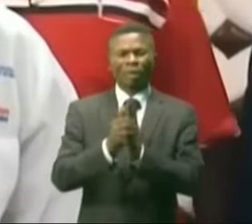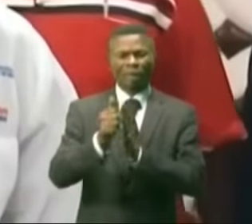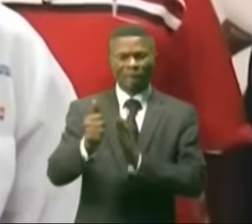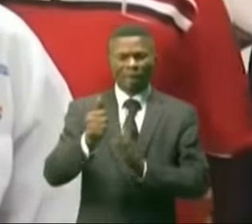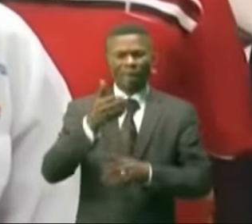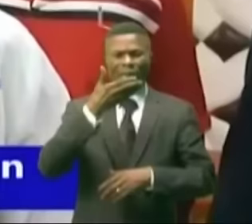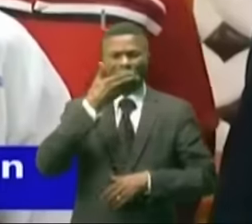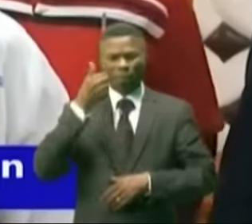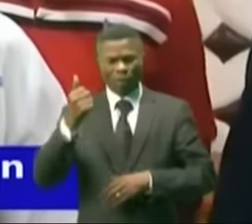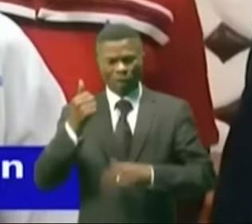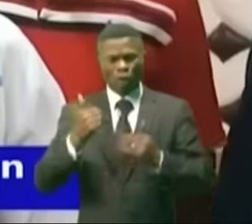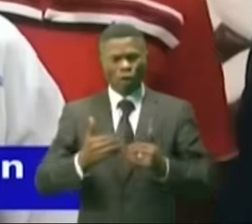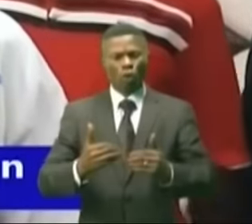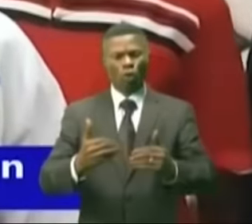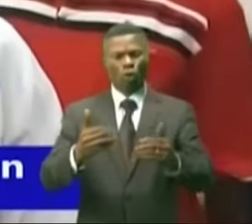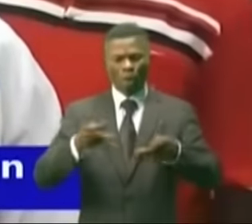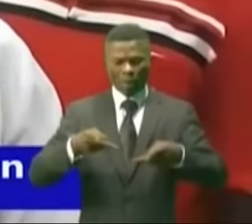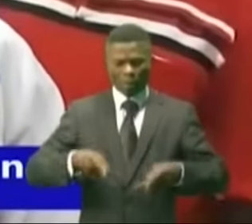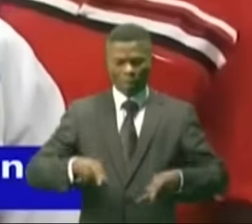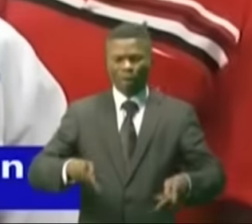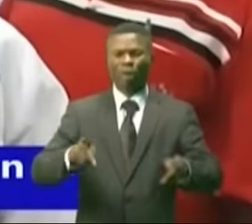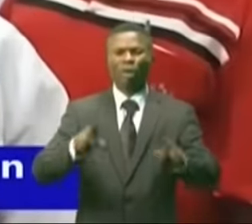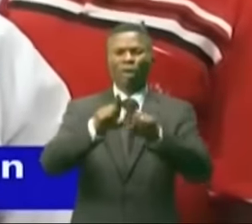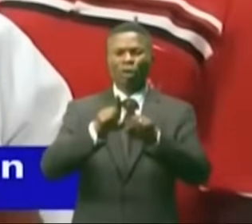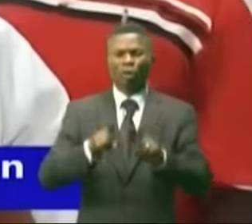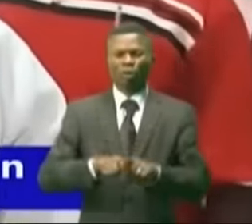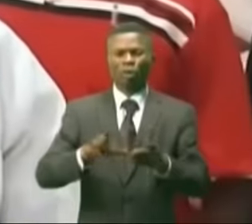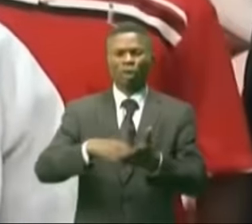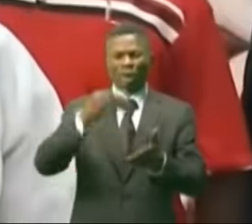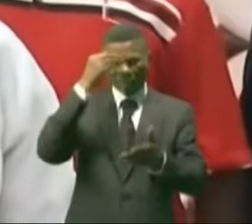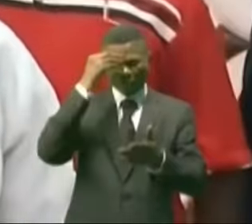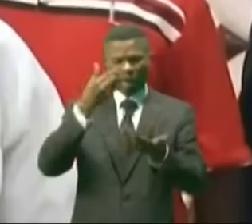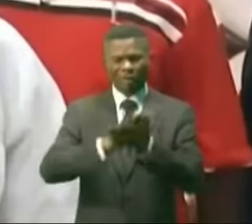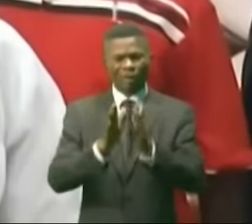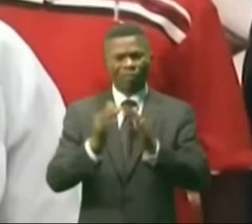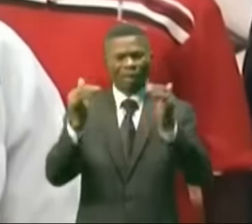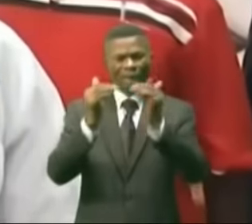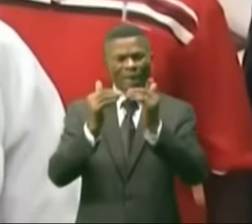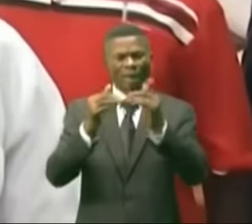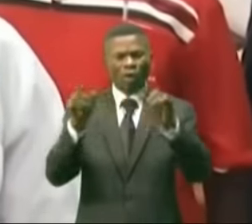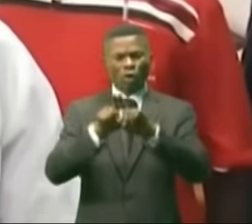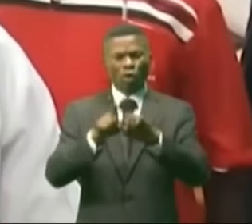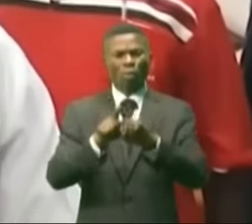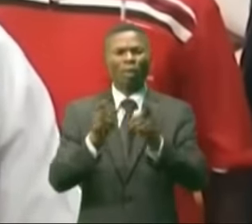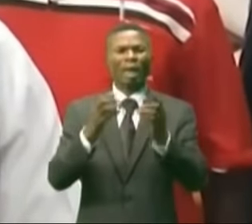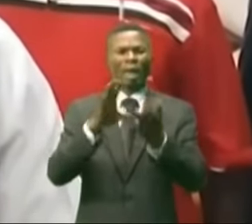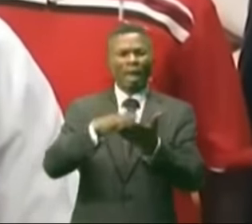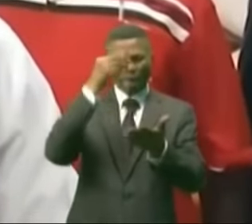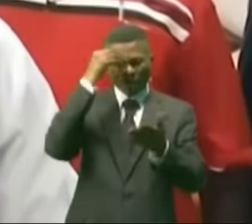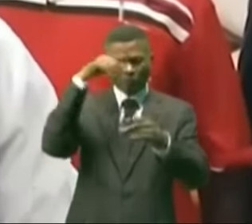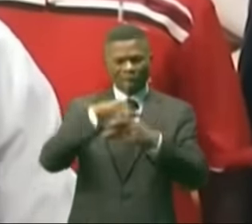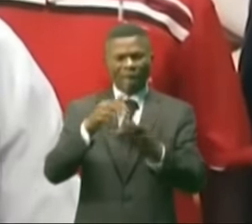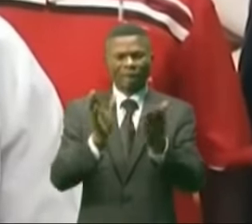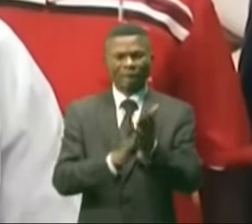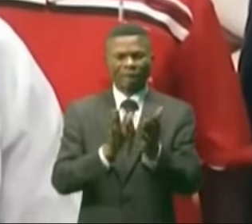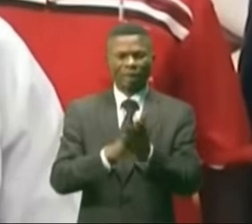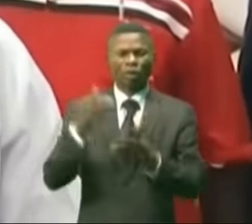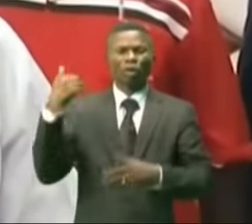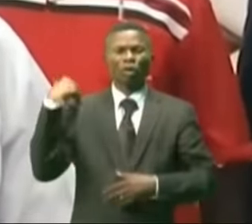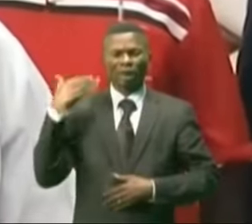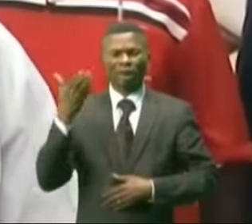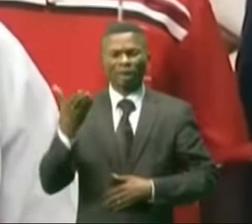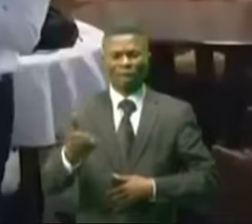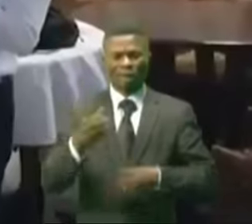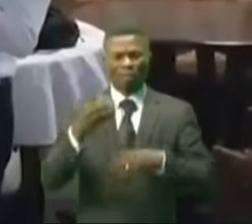que nous puissions construire, pour permettre que nos enfants soient bien protégés et que nous puissions aussi apporter une bonne éducation dans